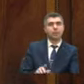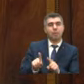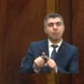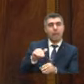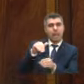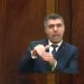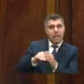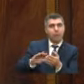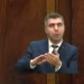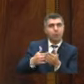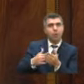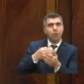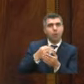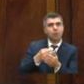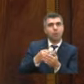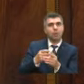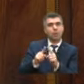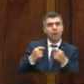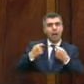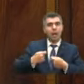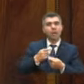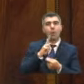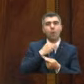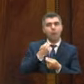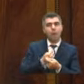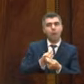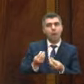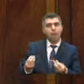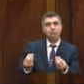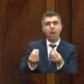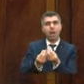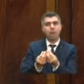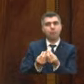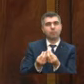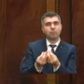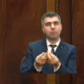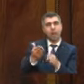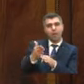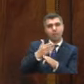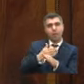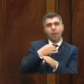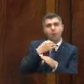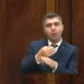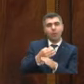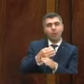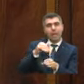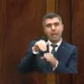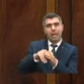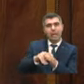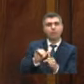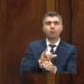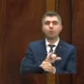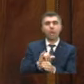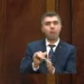غادي، أنا كنت منطق كرئيس حكومة مع الحكومة والأغلبية كلها، ما بغيش نهضر بمنطق الحزب، هذا شيء